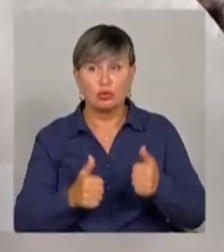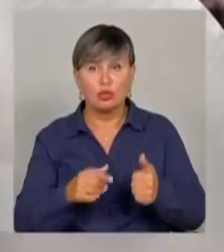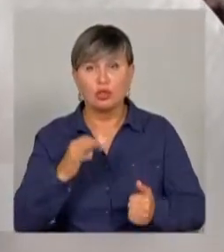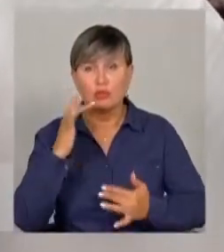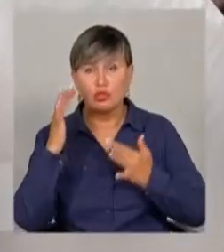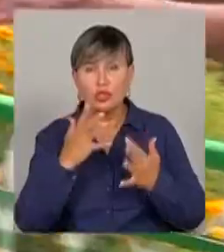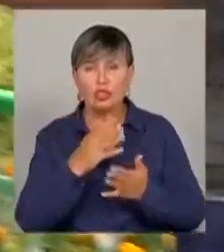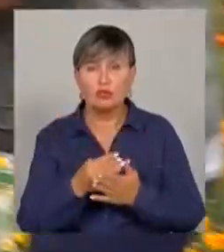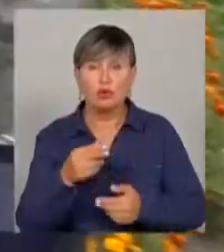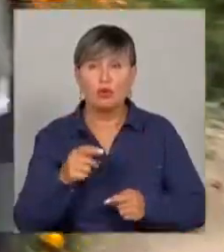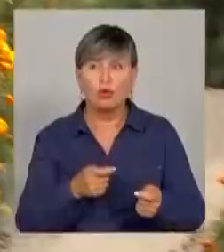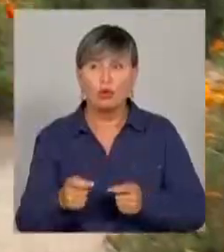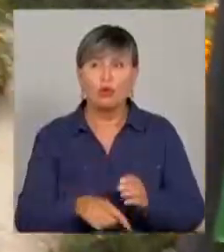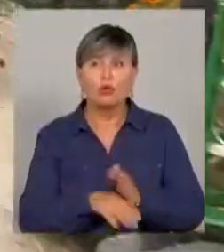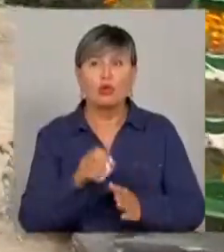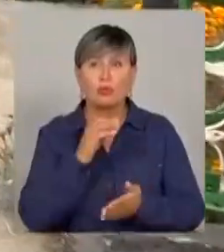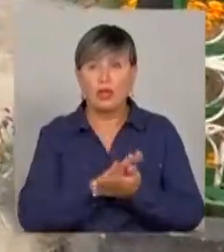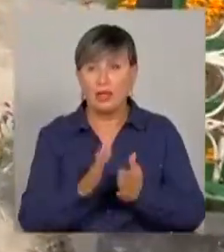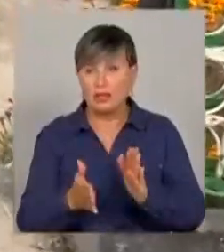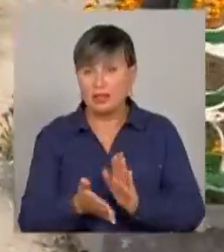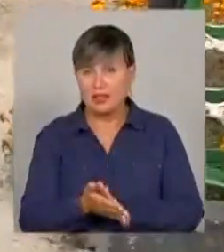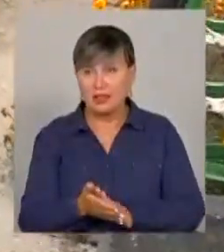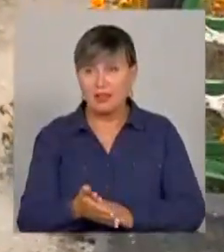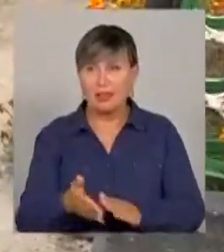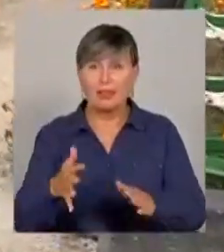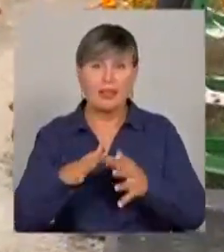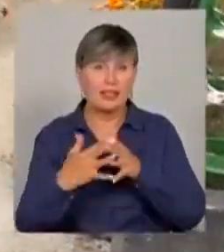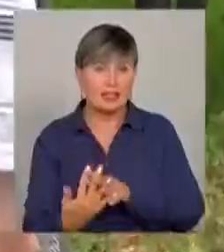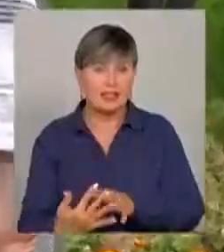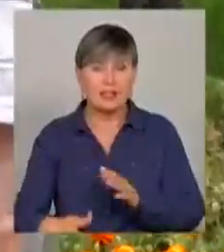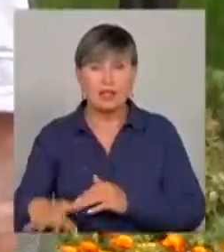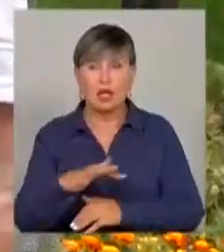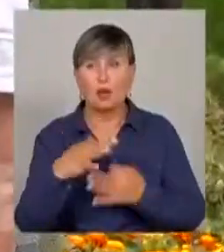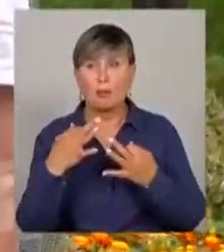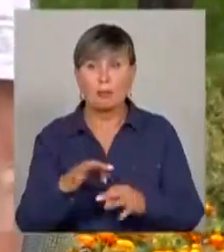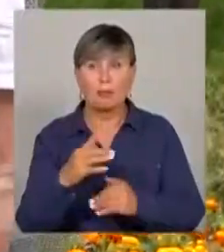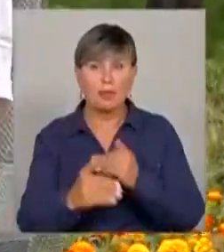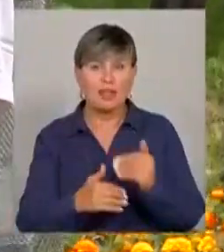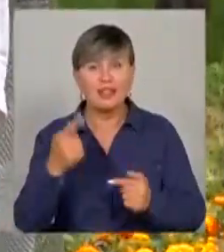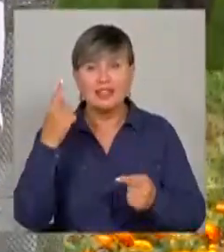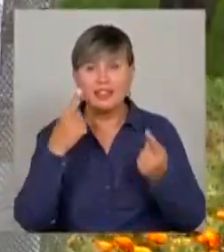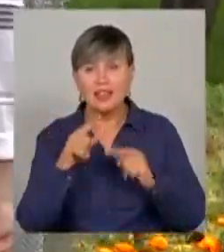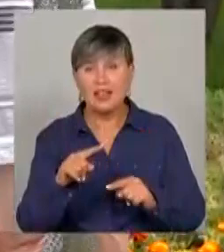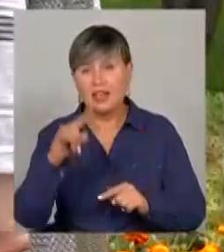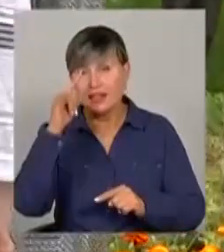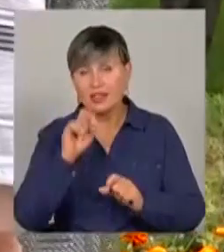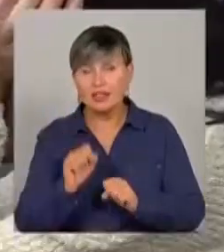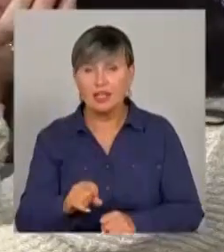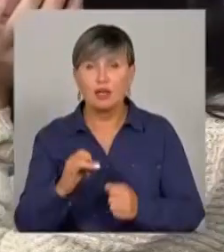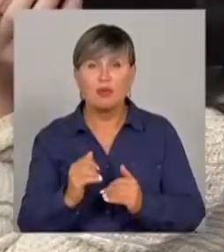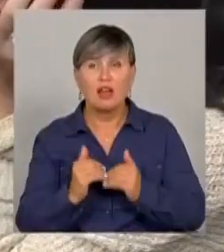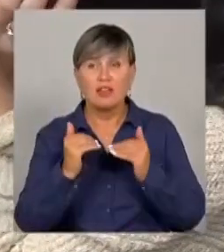своего руководства улучшить благосостояние односельчан. По словам авторов, сериал позволит продвинуть идеи патриотических и